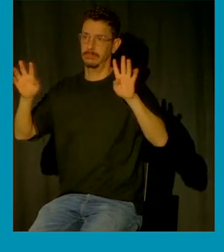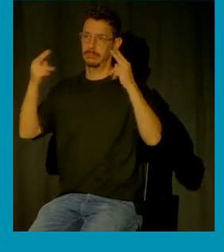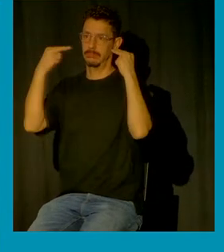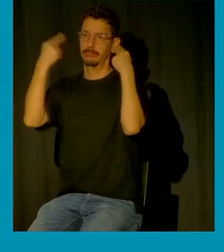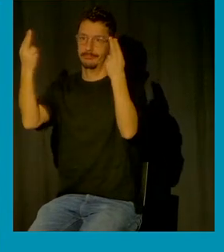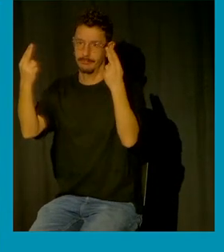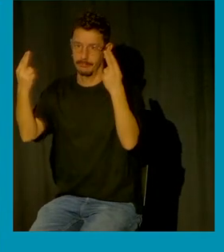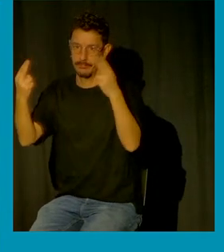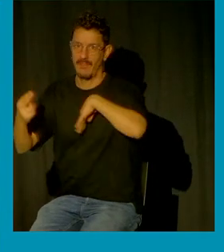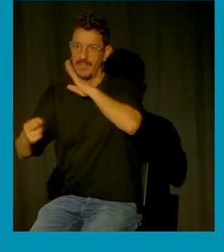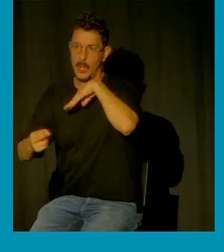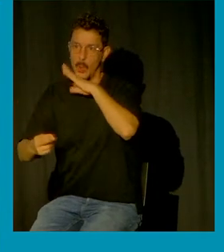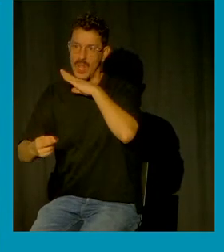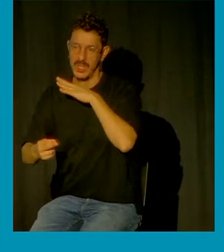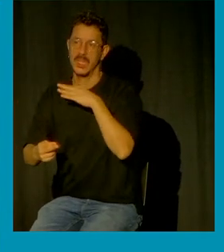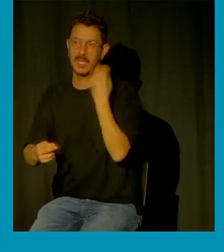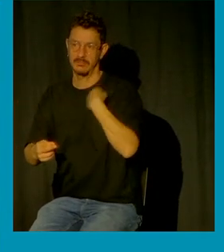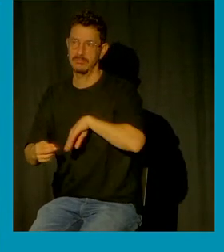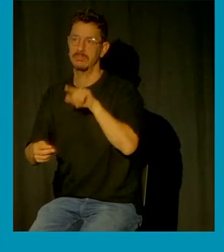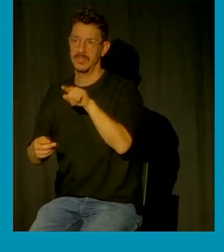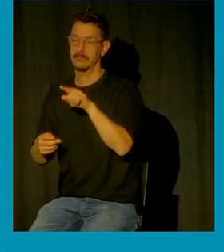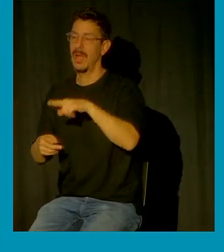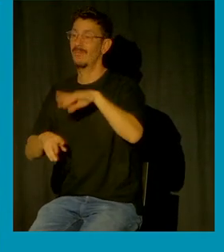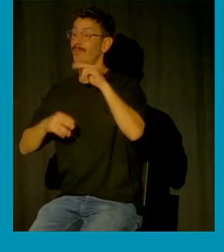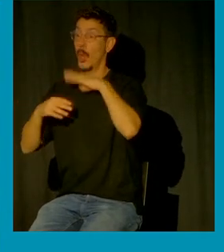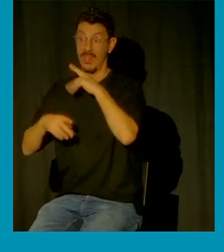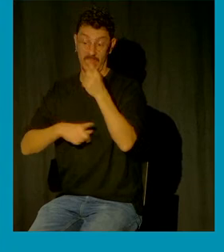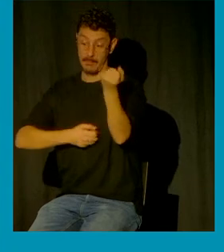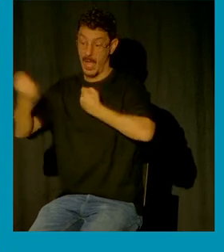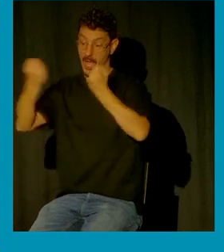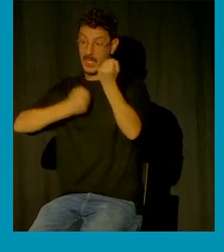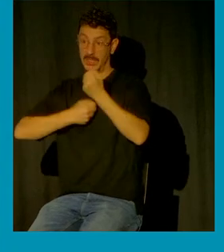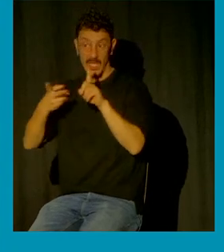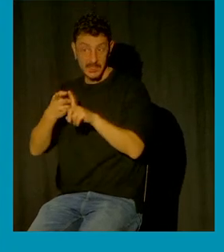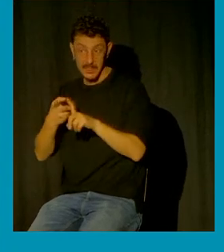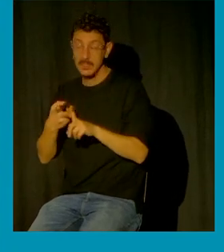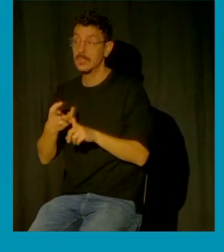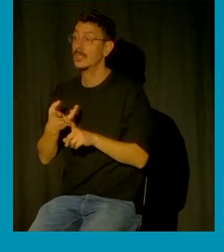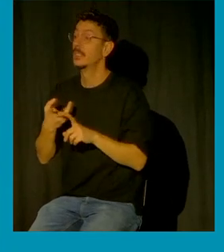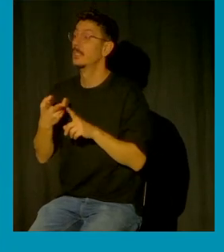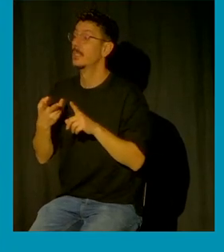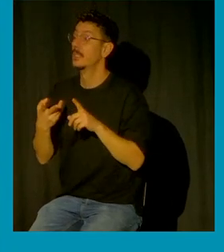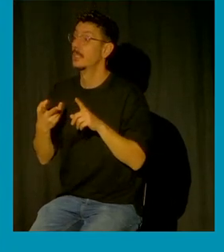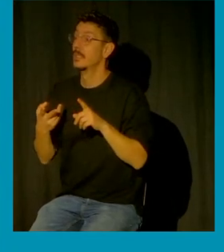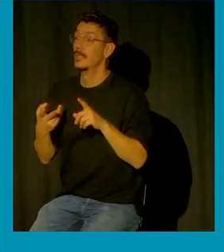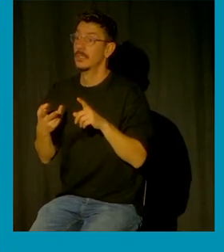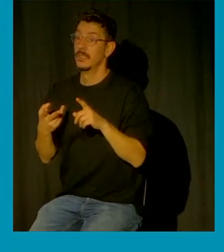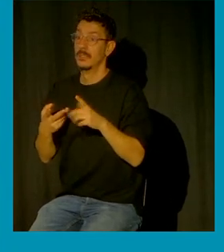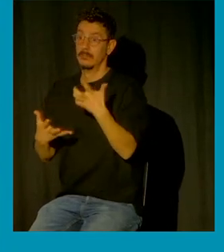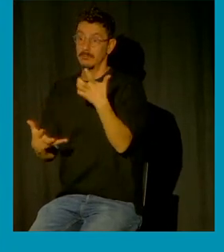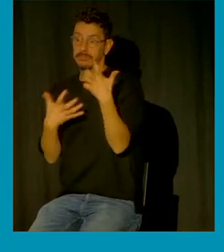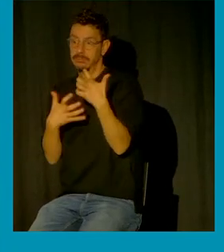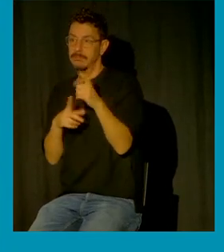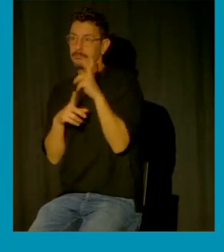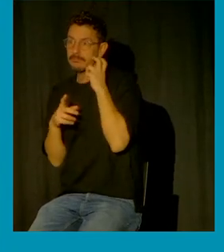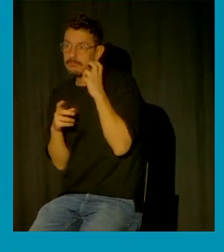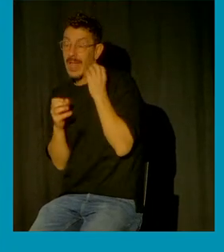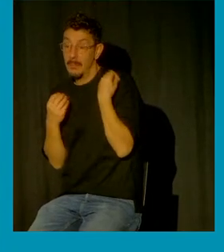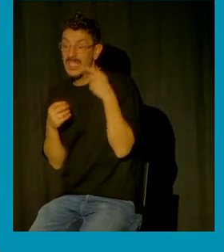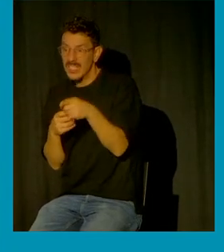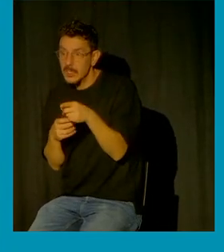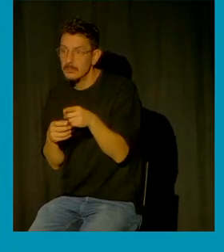violència a aquestes violències les violències que ens maten a les violències que ens agredeixen a tota la qualsevol